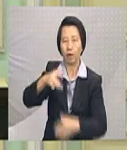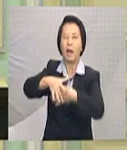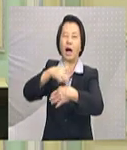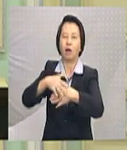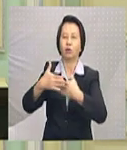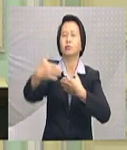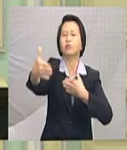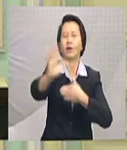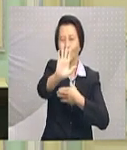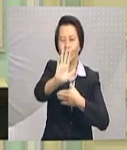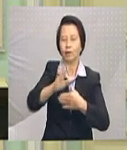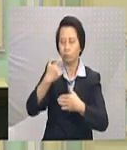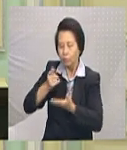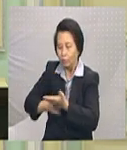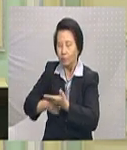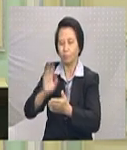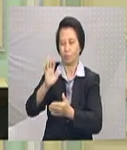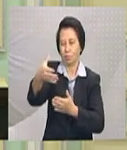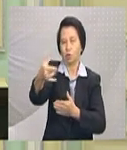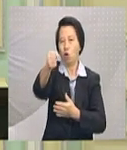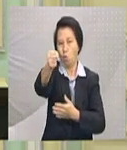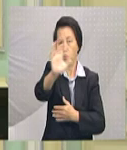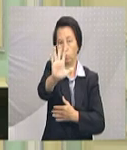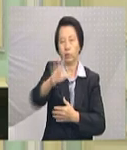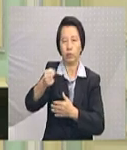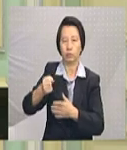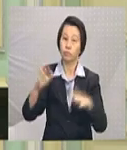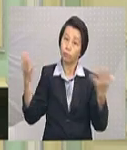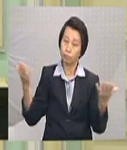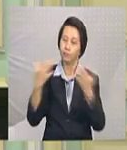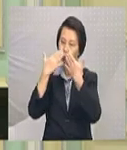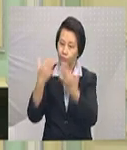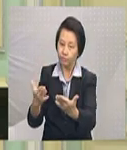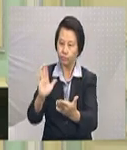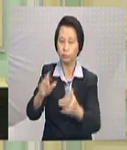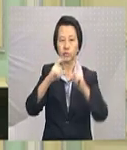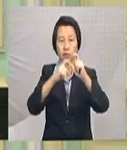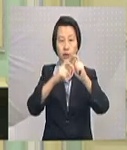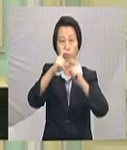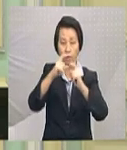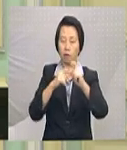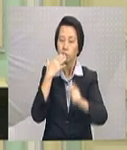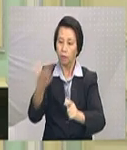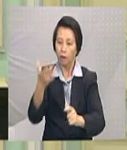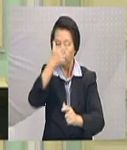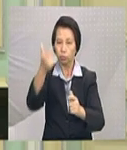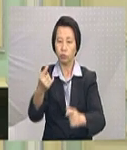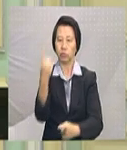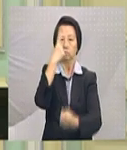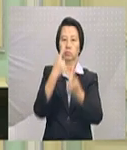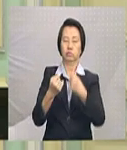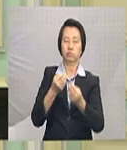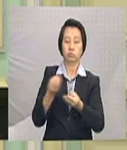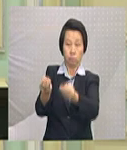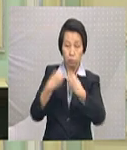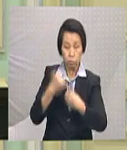awal untuk kita membincangkan perkara tersebut. Kita terima kasihlah kepada pihak DBKL kerana mengemukakan cadangan